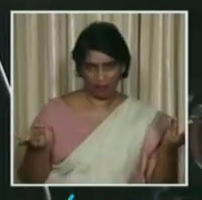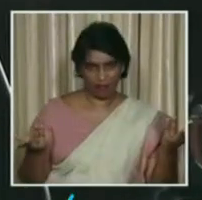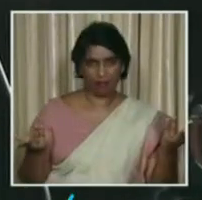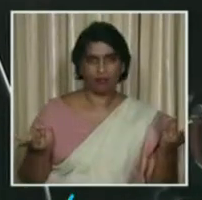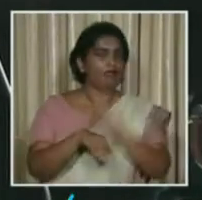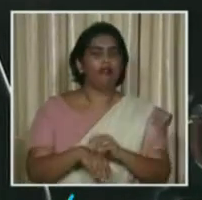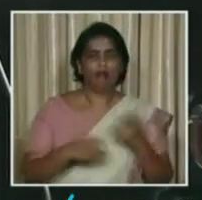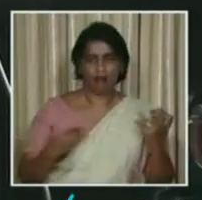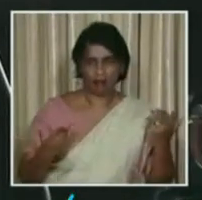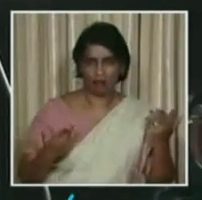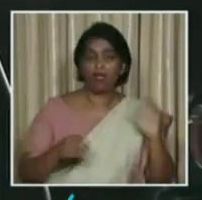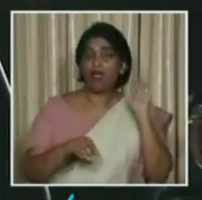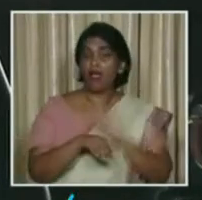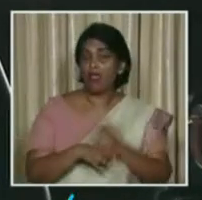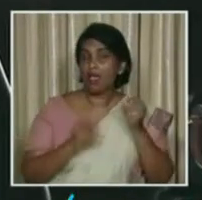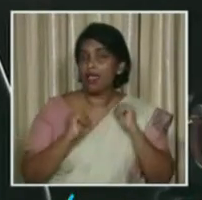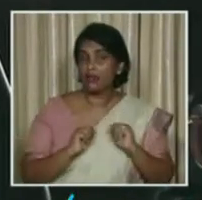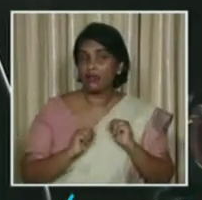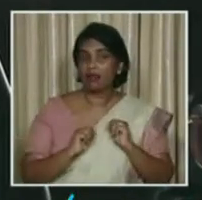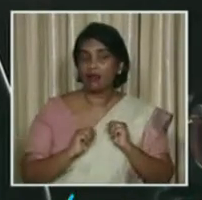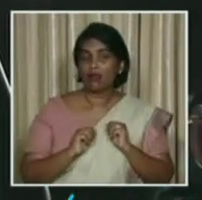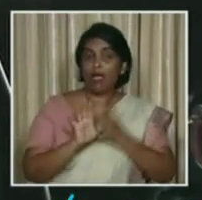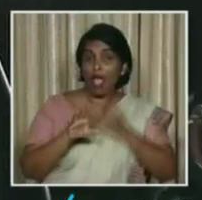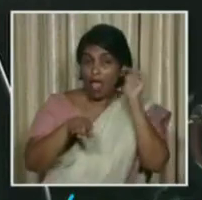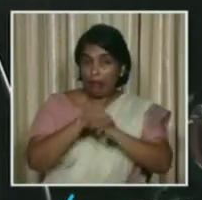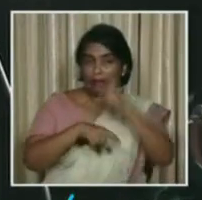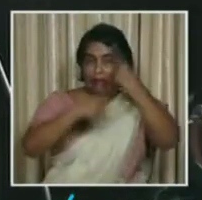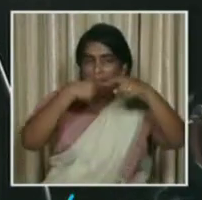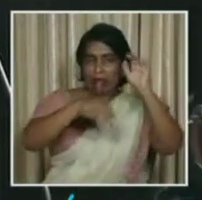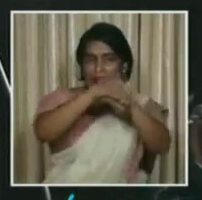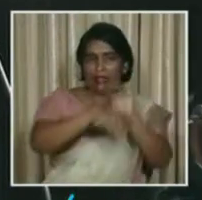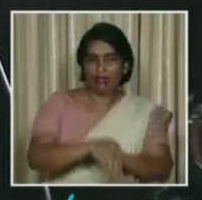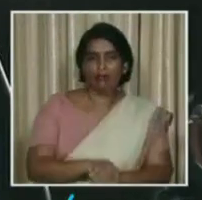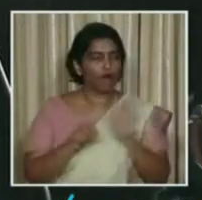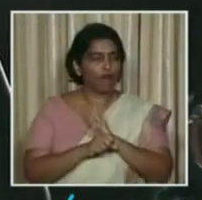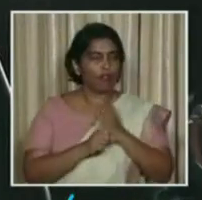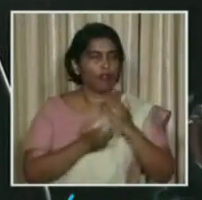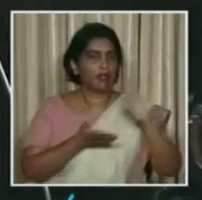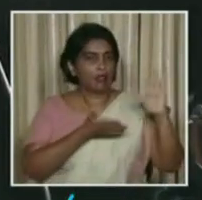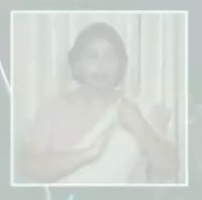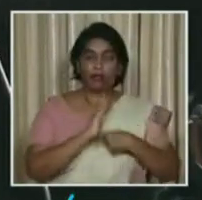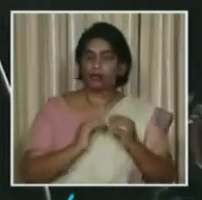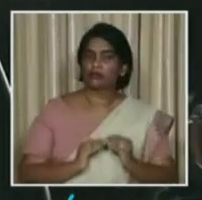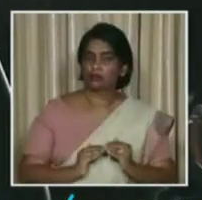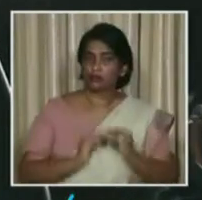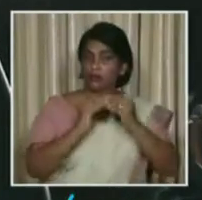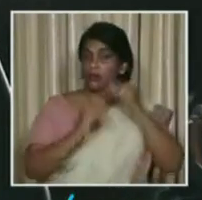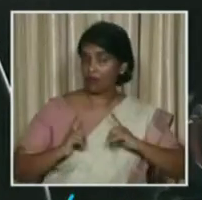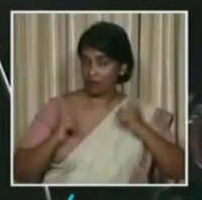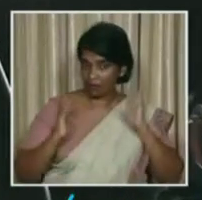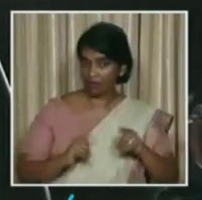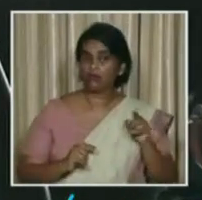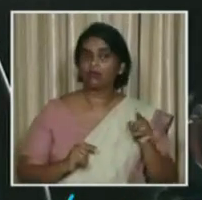ඒ අල්ලන්නේ නැහැ. මොකද අල්ලන්නේ නැත්තේ අහුනොත් දිගටම ඔක්කොම අහුවෙනවා. අනිත් එක මේ සල්ලි එකක්වත් මේ රටේ නැහැ. මේ රට ගොඩ දාන්න. ඉදිරි